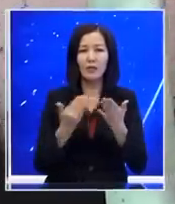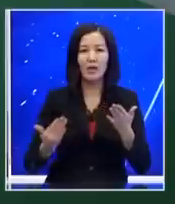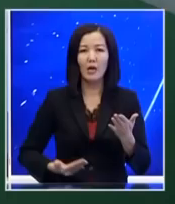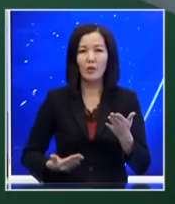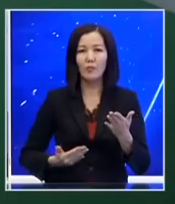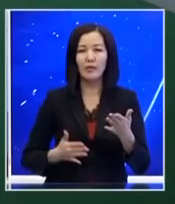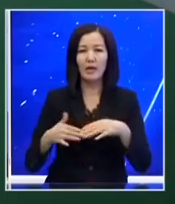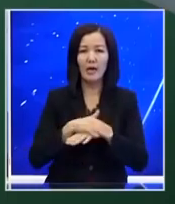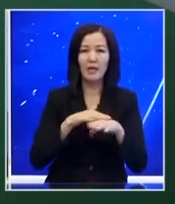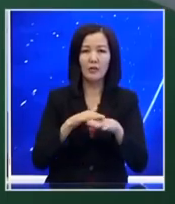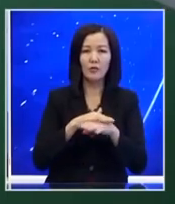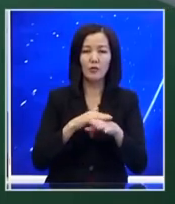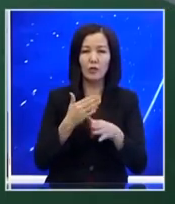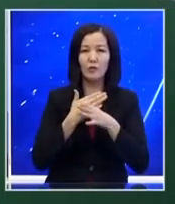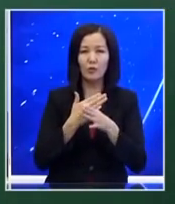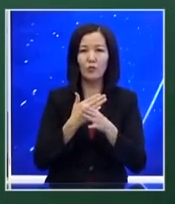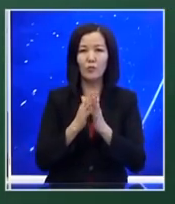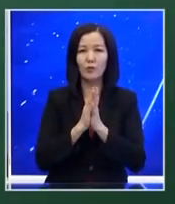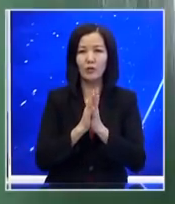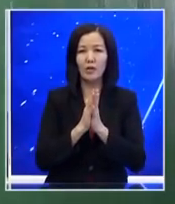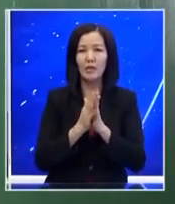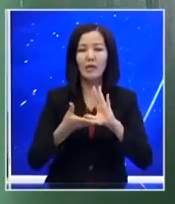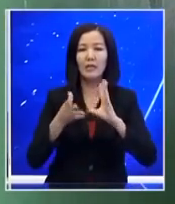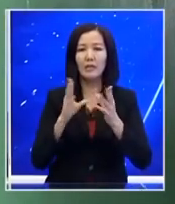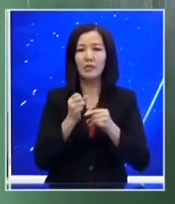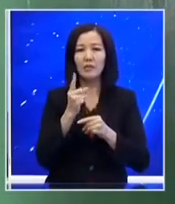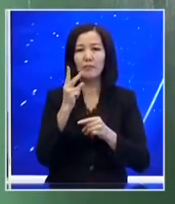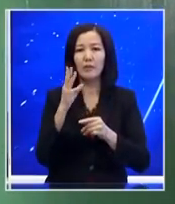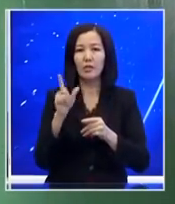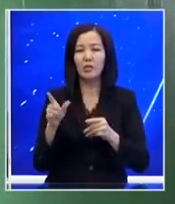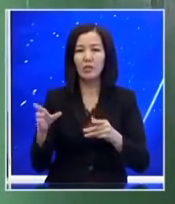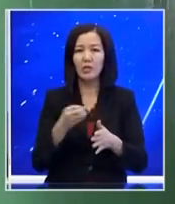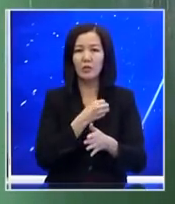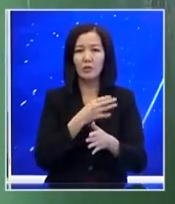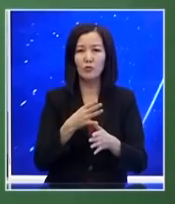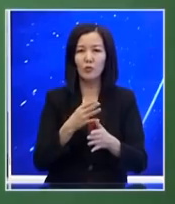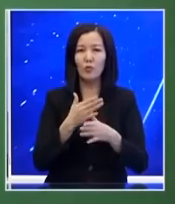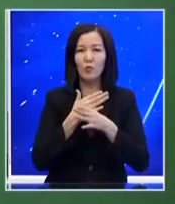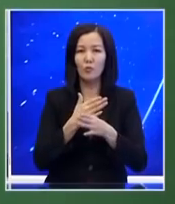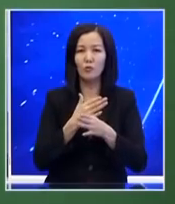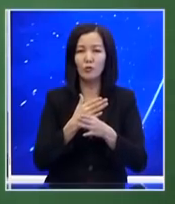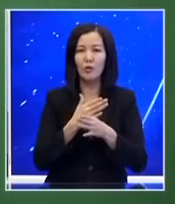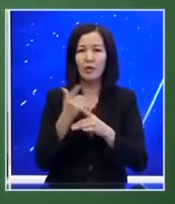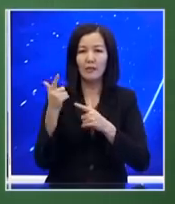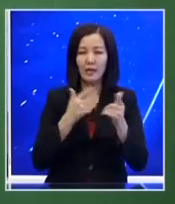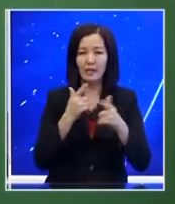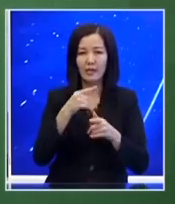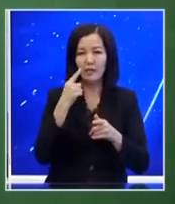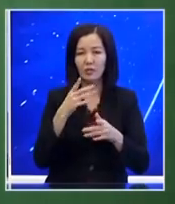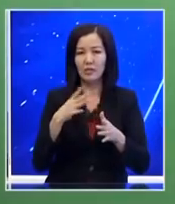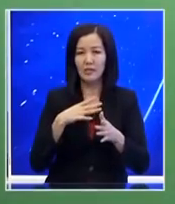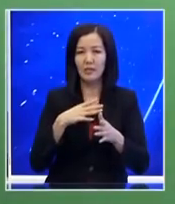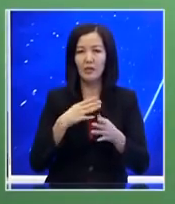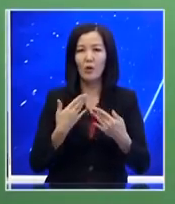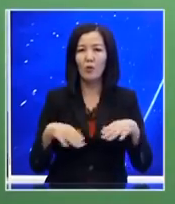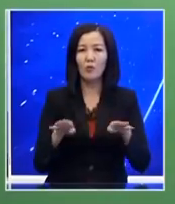әлеуметтік желіде қала тұрғындарынан көмек сұраған. Нәтижесінде бірнеше жаны жомарт жан қол ұшын